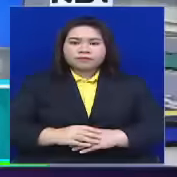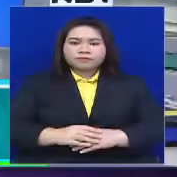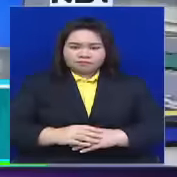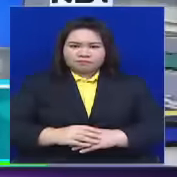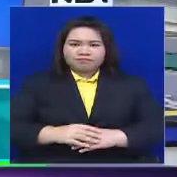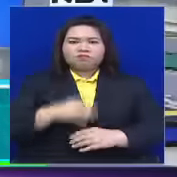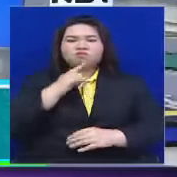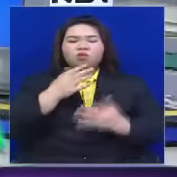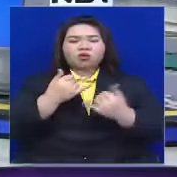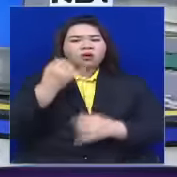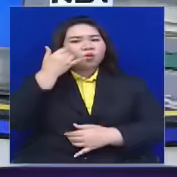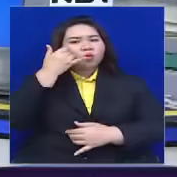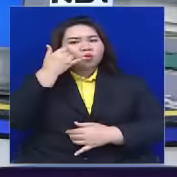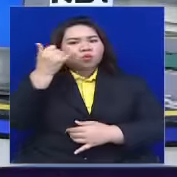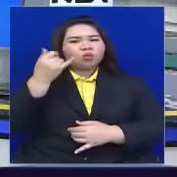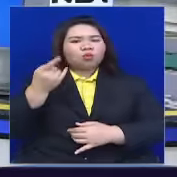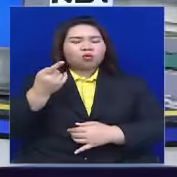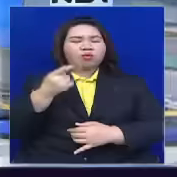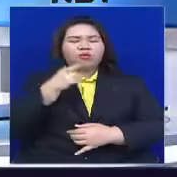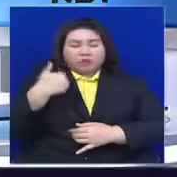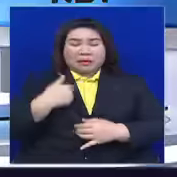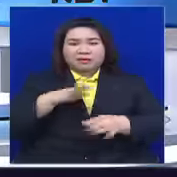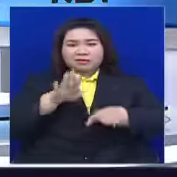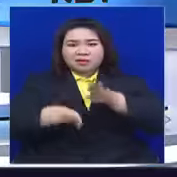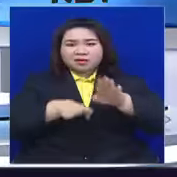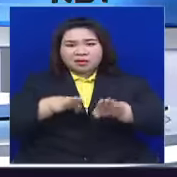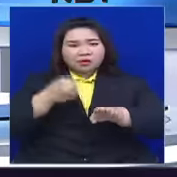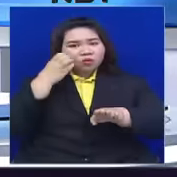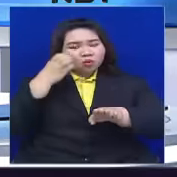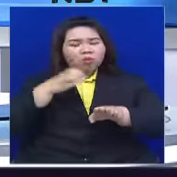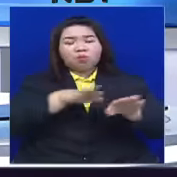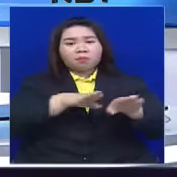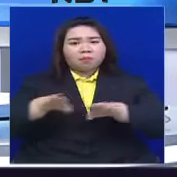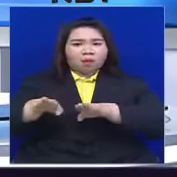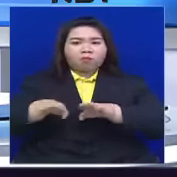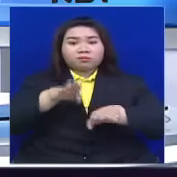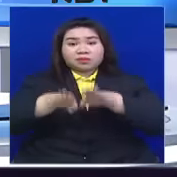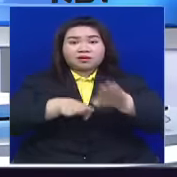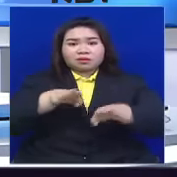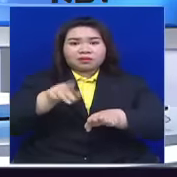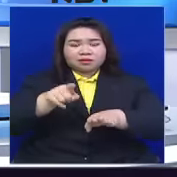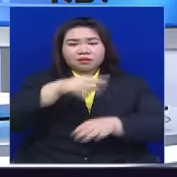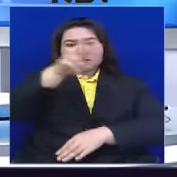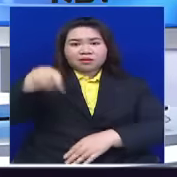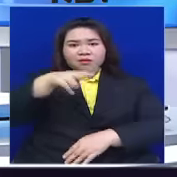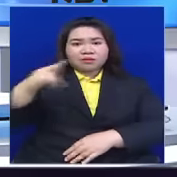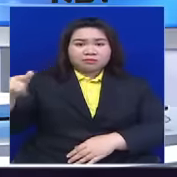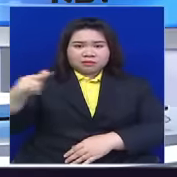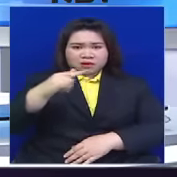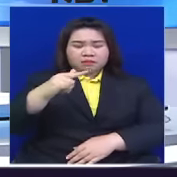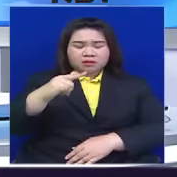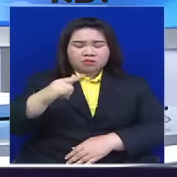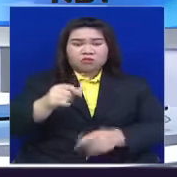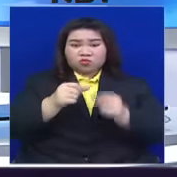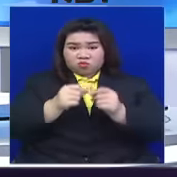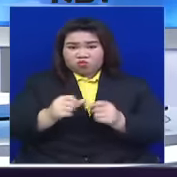ขณะนี้คุณเสกสมก็เดินขึ้นไปพร้อมๆกับชุดลาดตระเวนที่ค้นหานักบินซึ่งอยู่ในเฮลิคอปเ